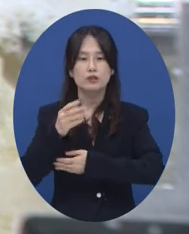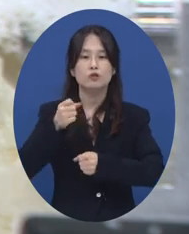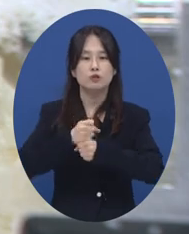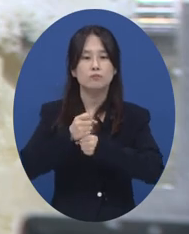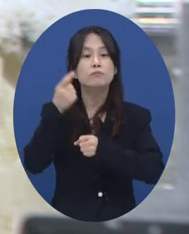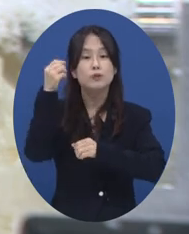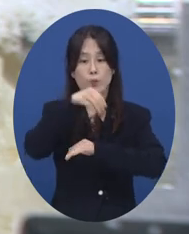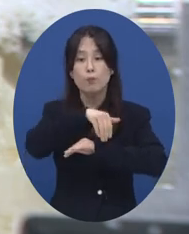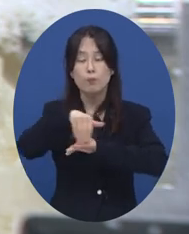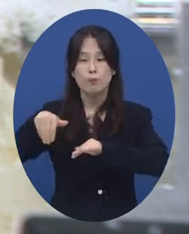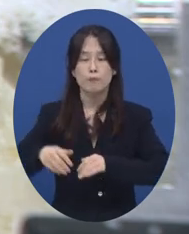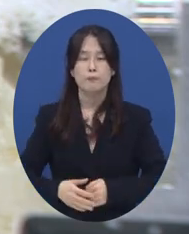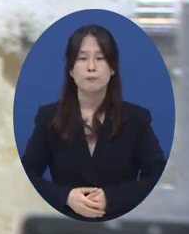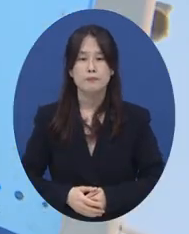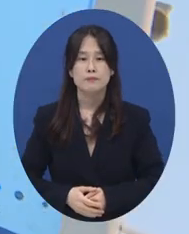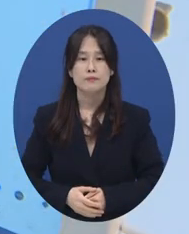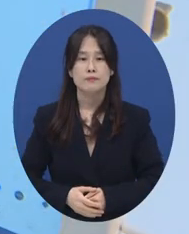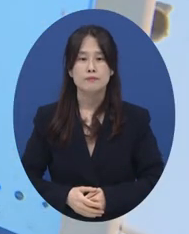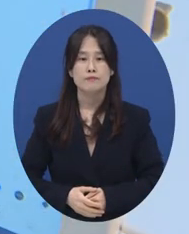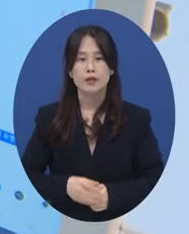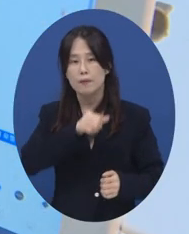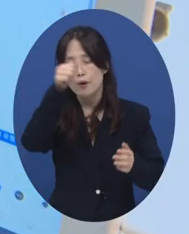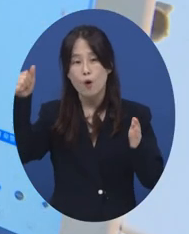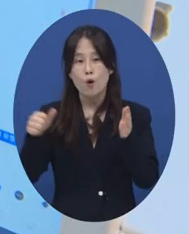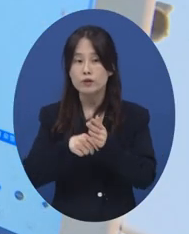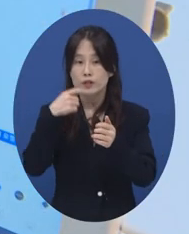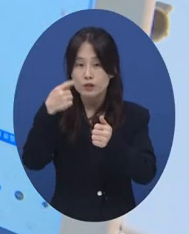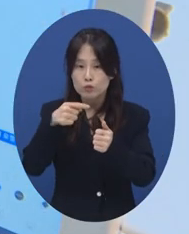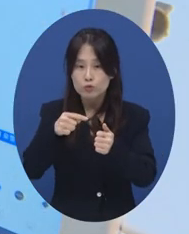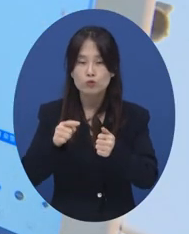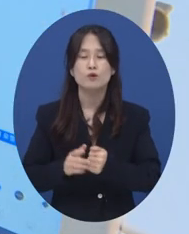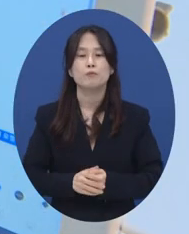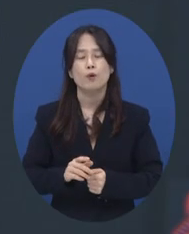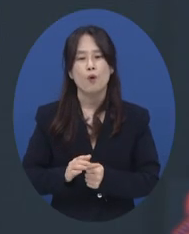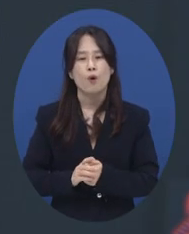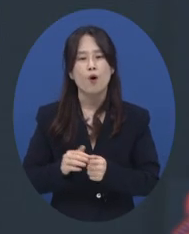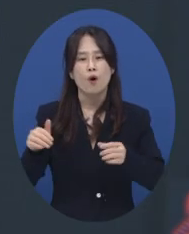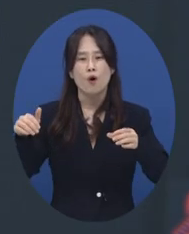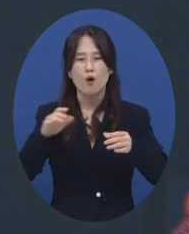등도 세웠습니다. 경기도의 평생교육도 포스트